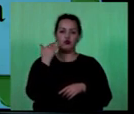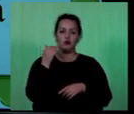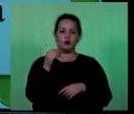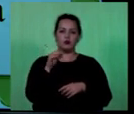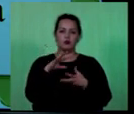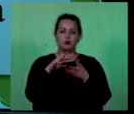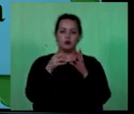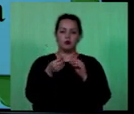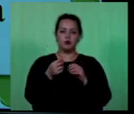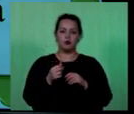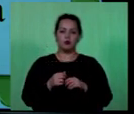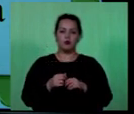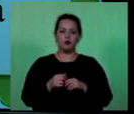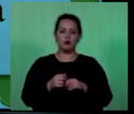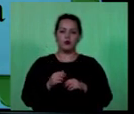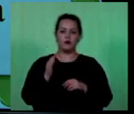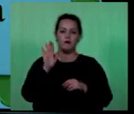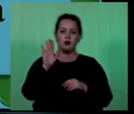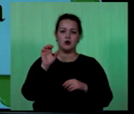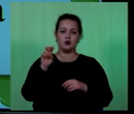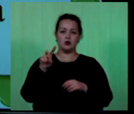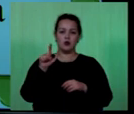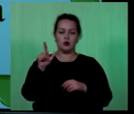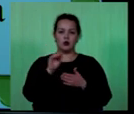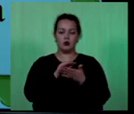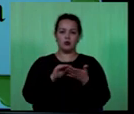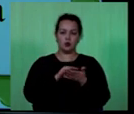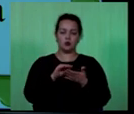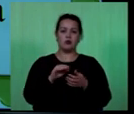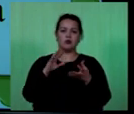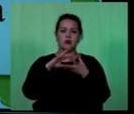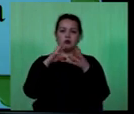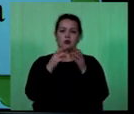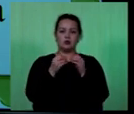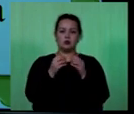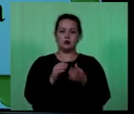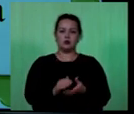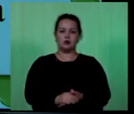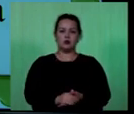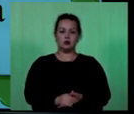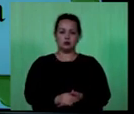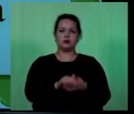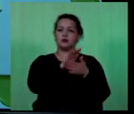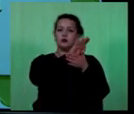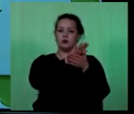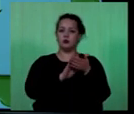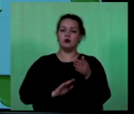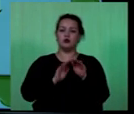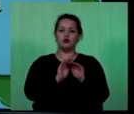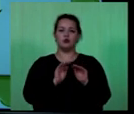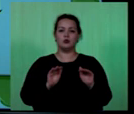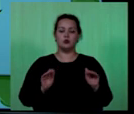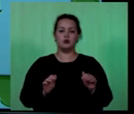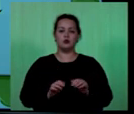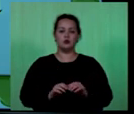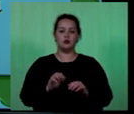произведи не в слагаемые слагаемые сумма продолжаем ребята